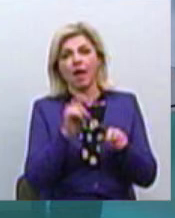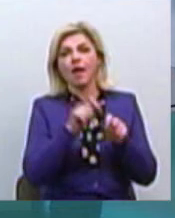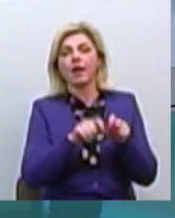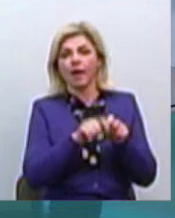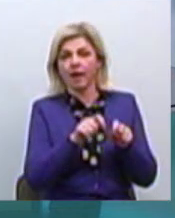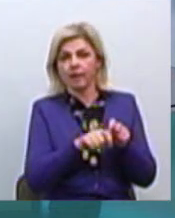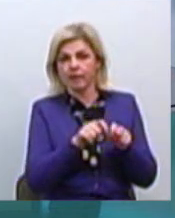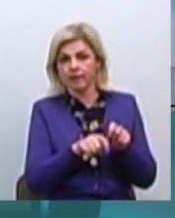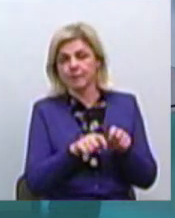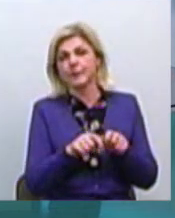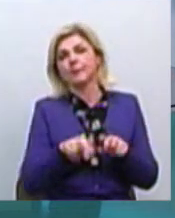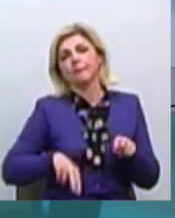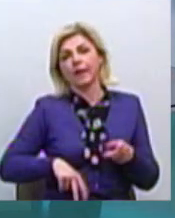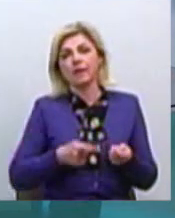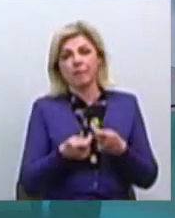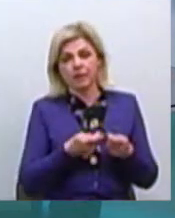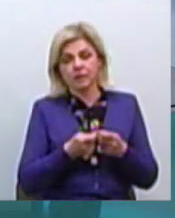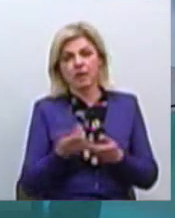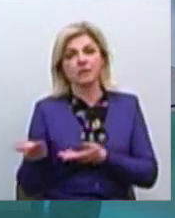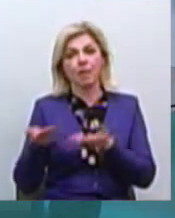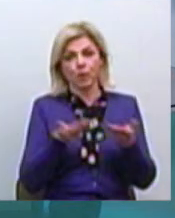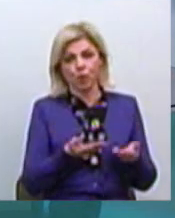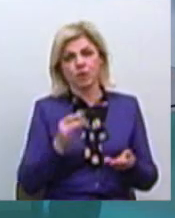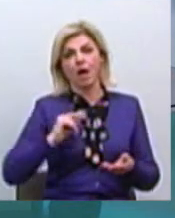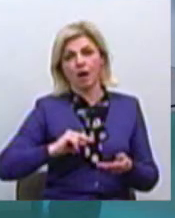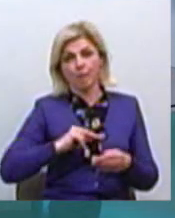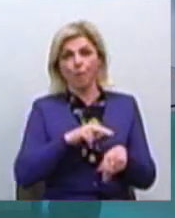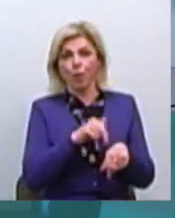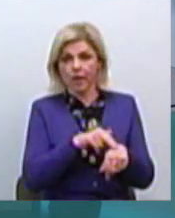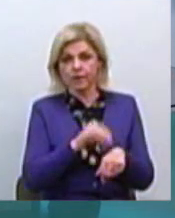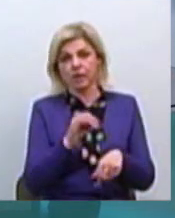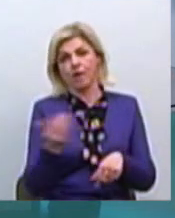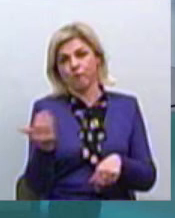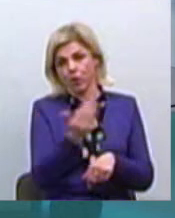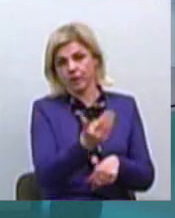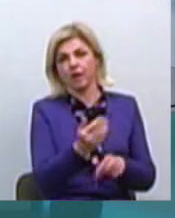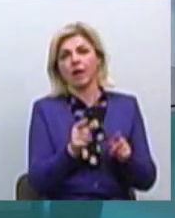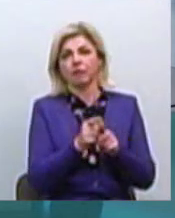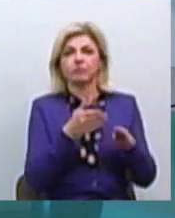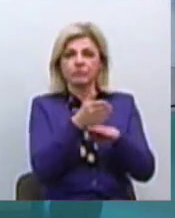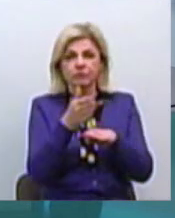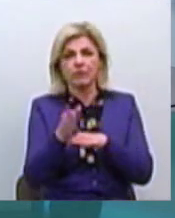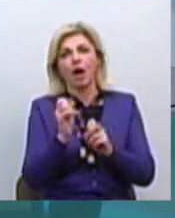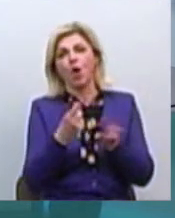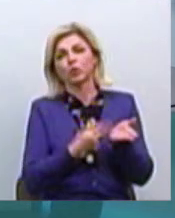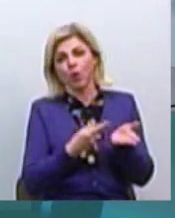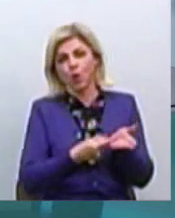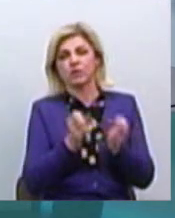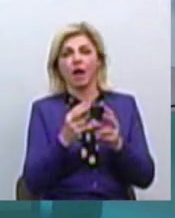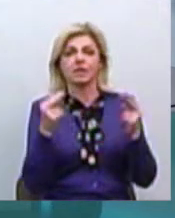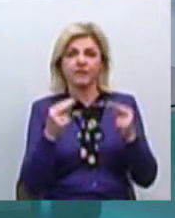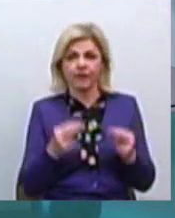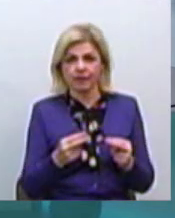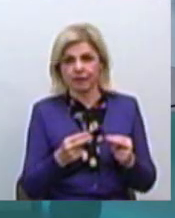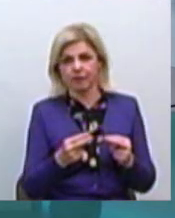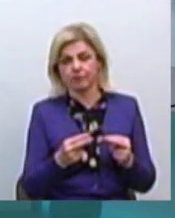от, адміністрація запрошує також працівників поліції, і вони йдуть як доказова база, як свідки